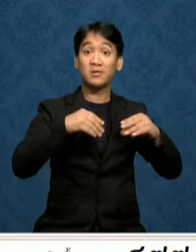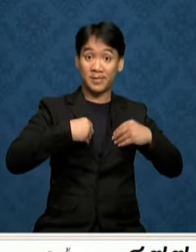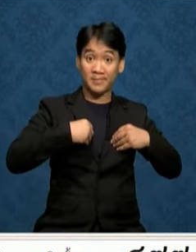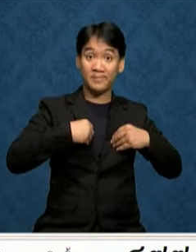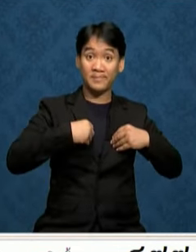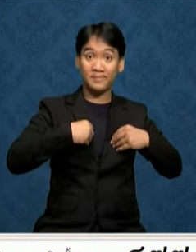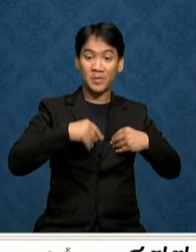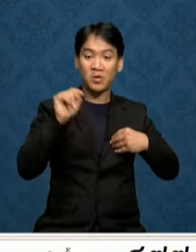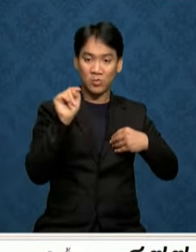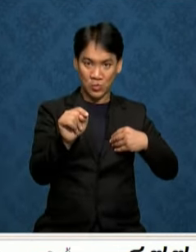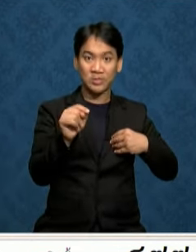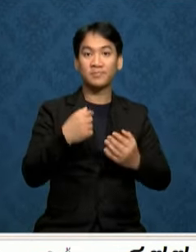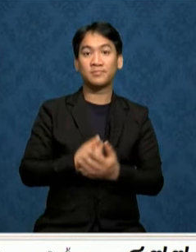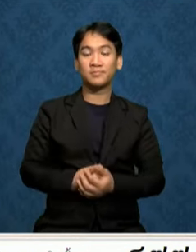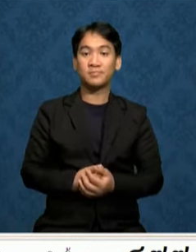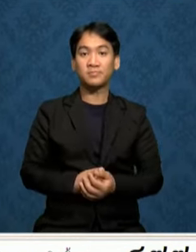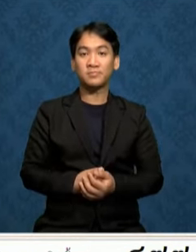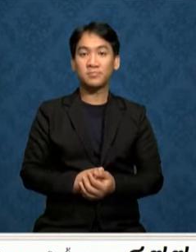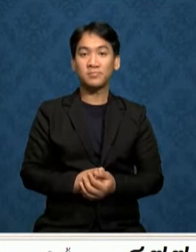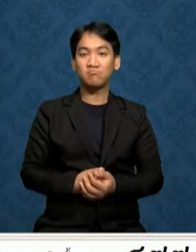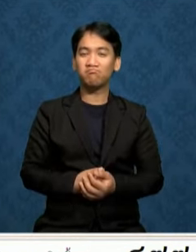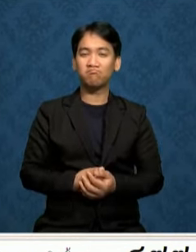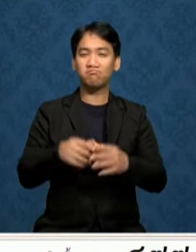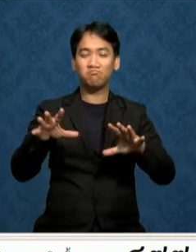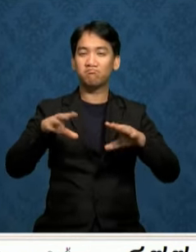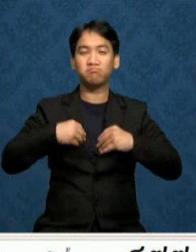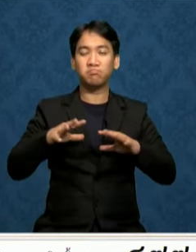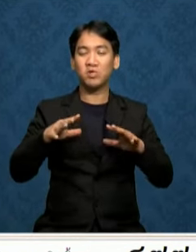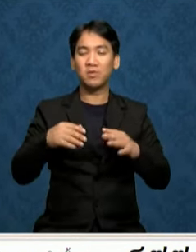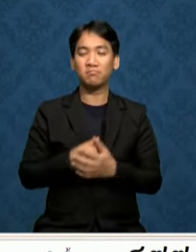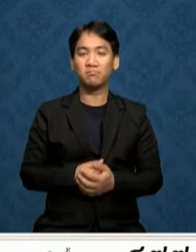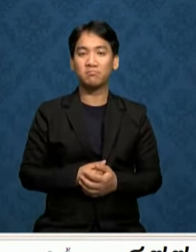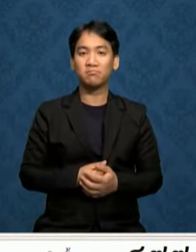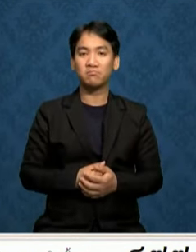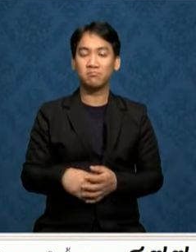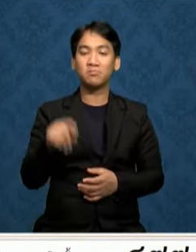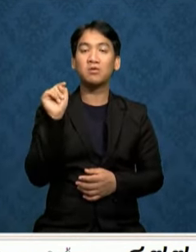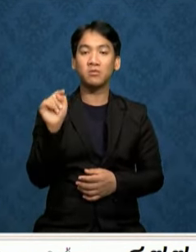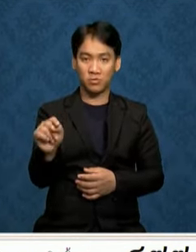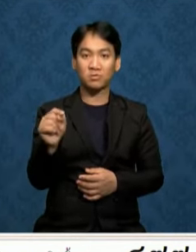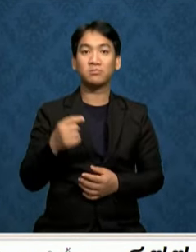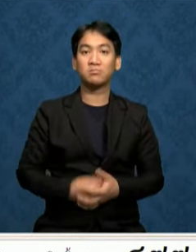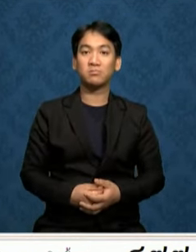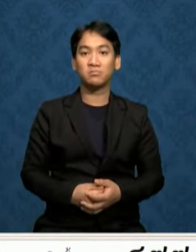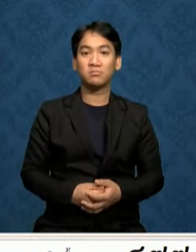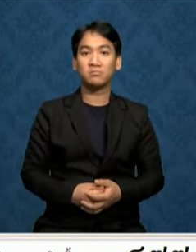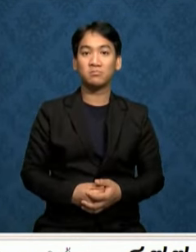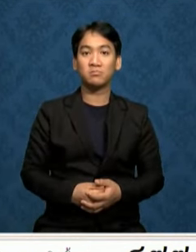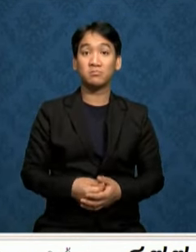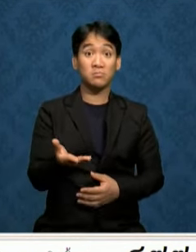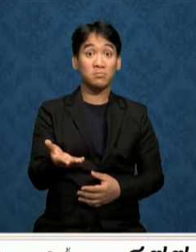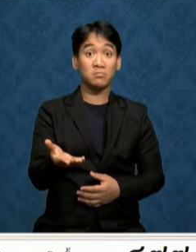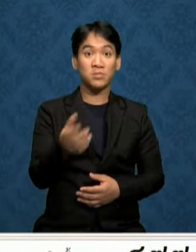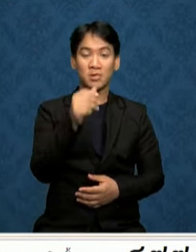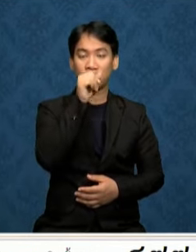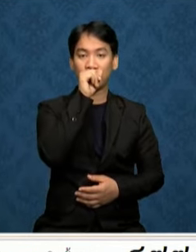โปรดกดปุ่มเห็นด้วยผู้ใดเห็นว่าไม่ควรรับหลักการนะครับโปรดกดปุ่มไม่เห็นด้วยผู้ใดเห็นว่าควร